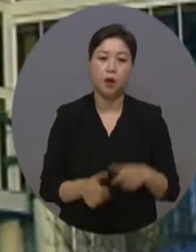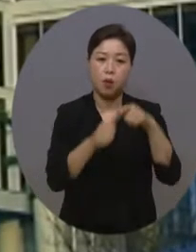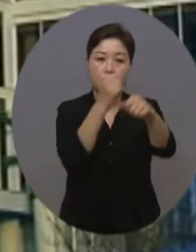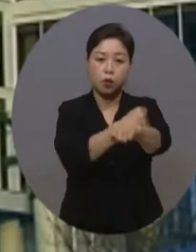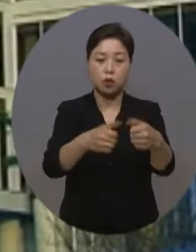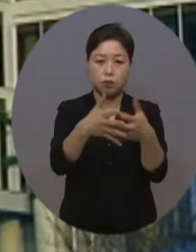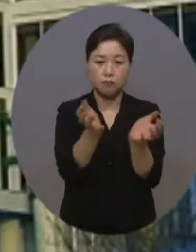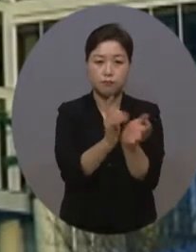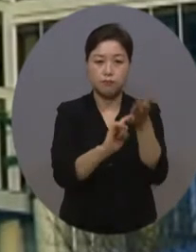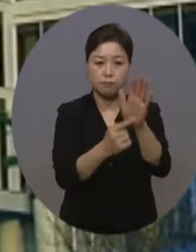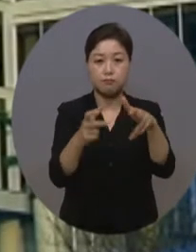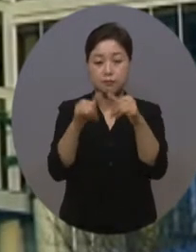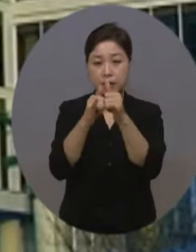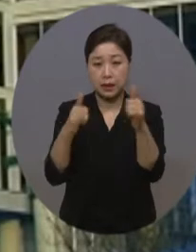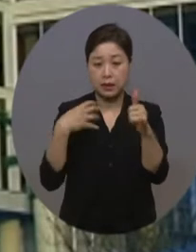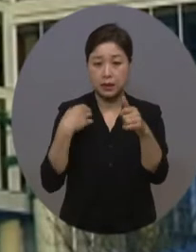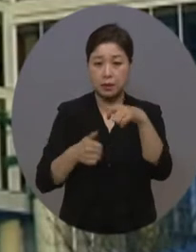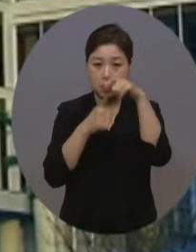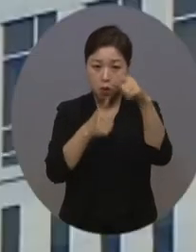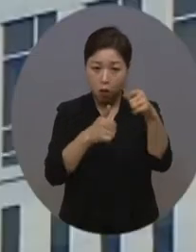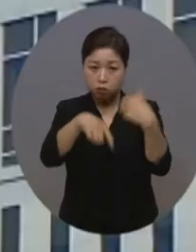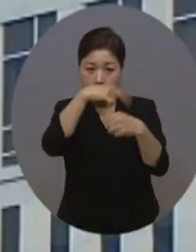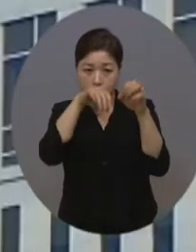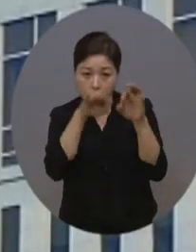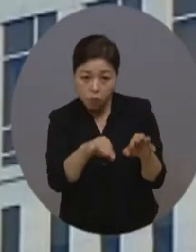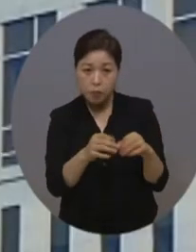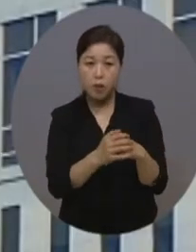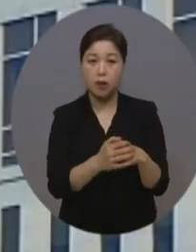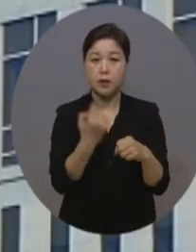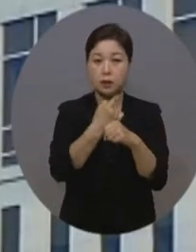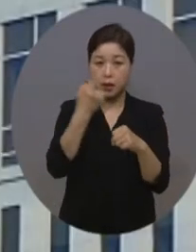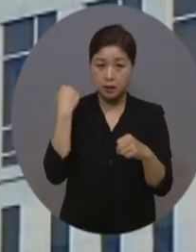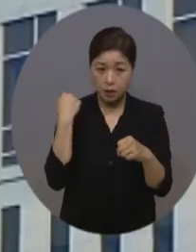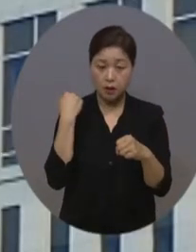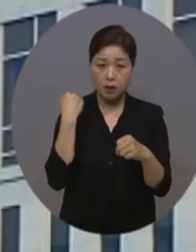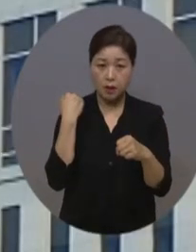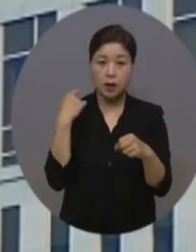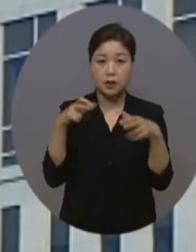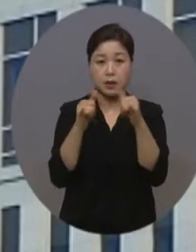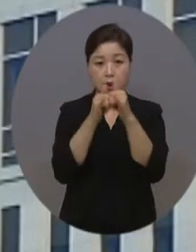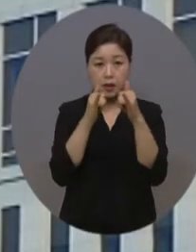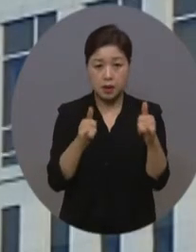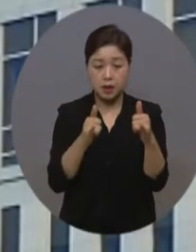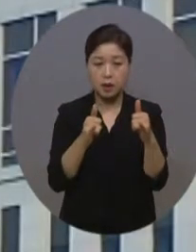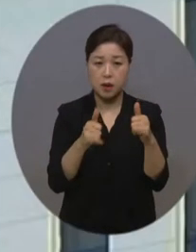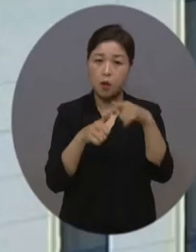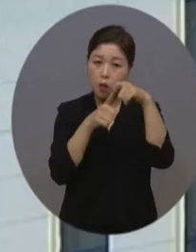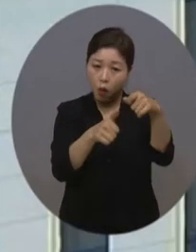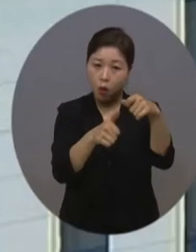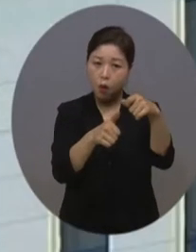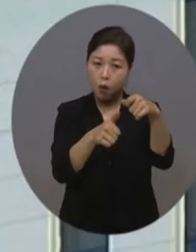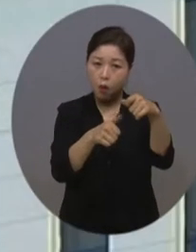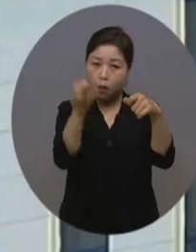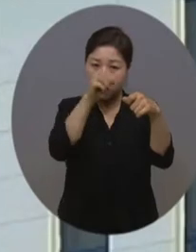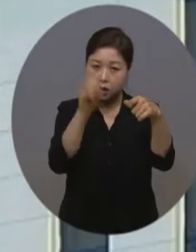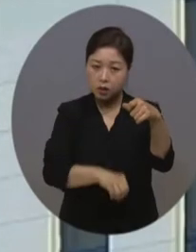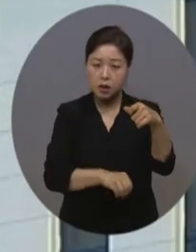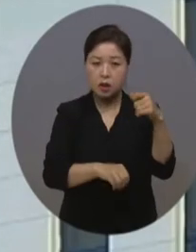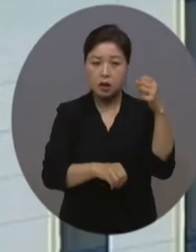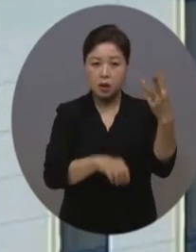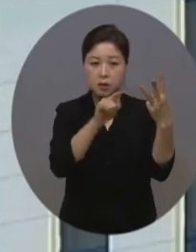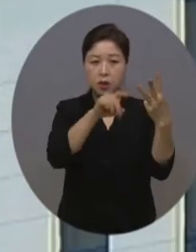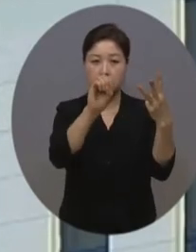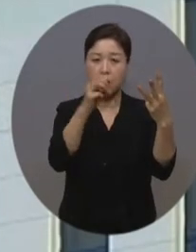고용노동부가 발표한 장애인 의무고용 현황에 따르면 지난해 장애인 의무고용 사업체의 장애인 고용률은 3.08%로